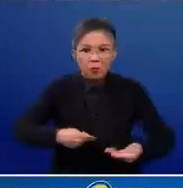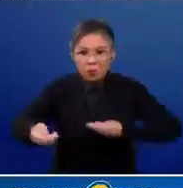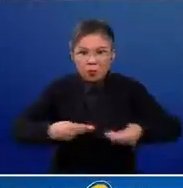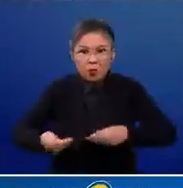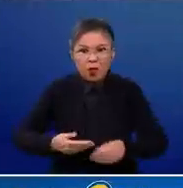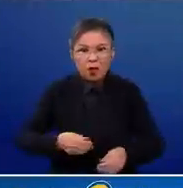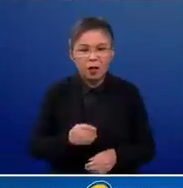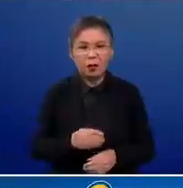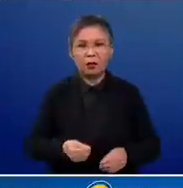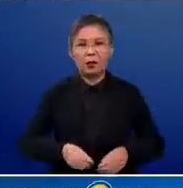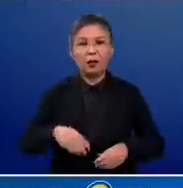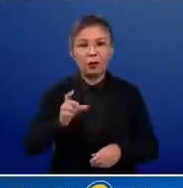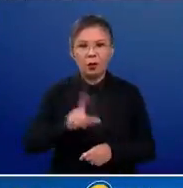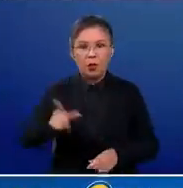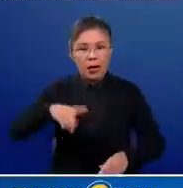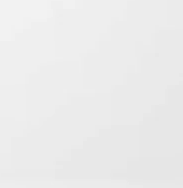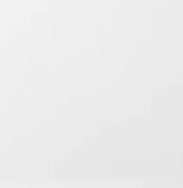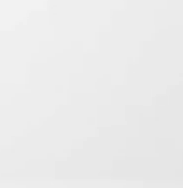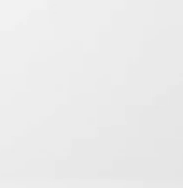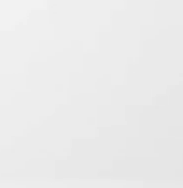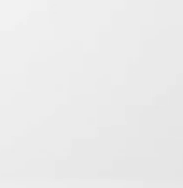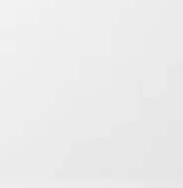narkoba di Solo ini harus disikat